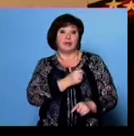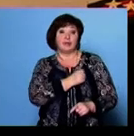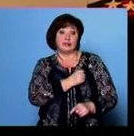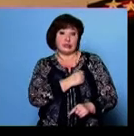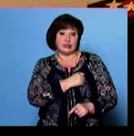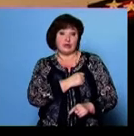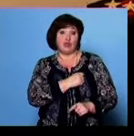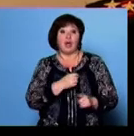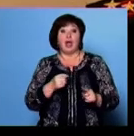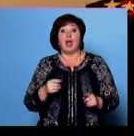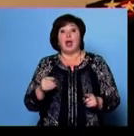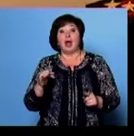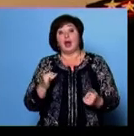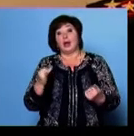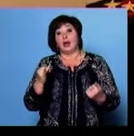сухопутные войска.